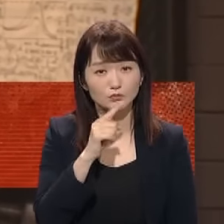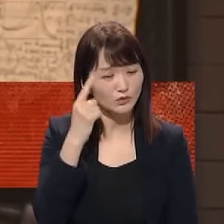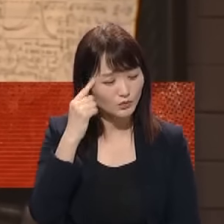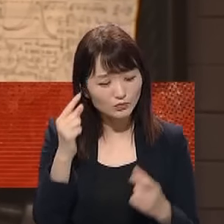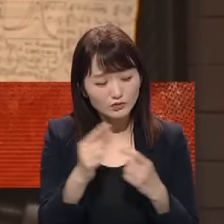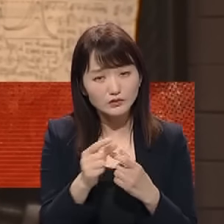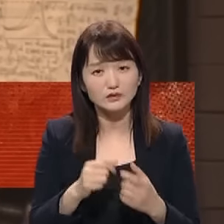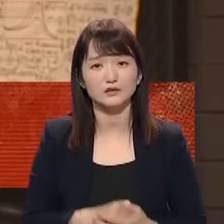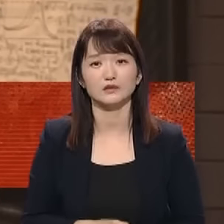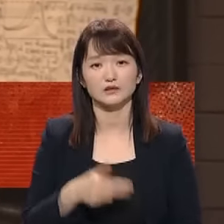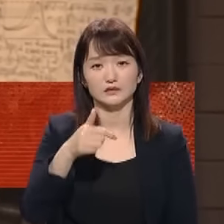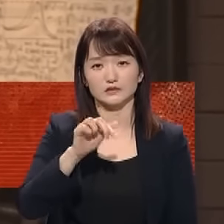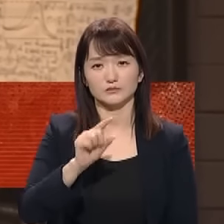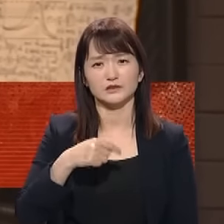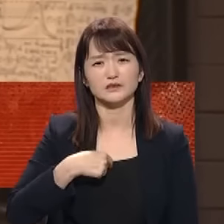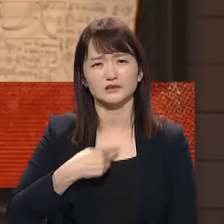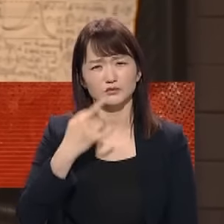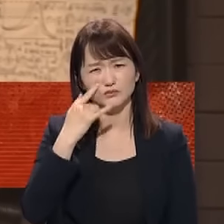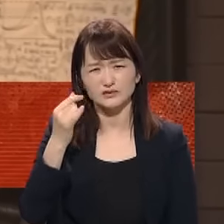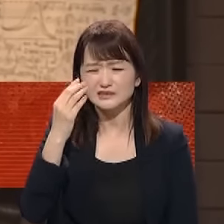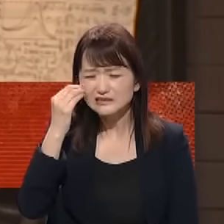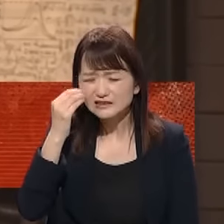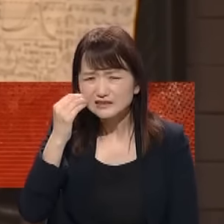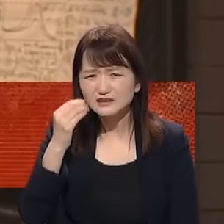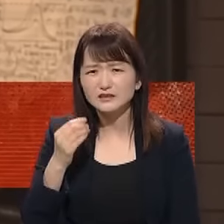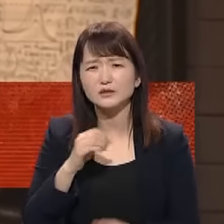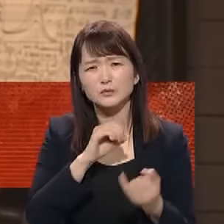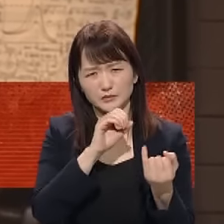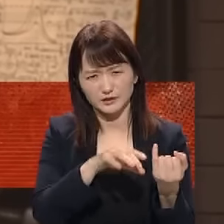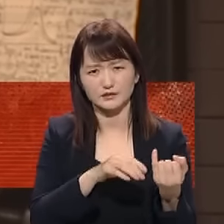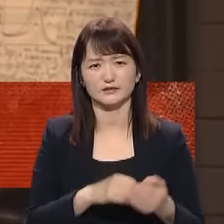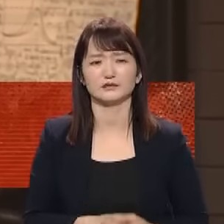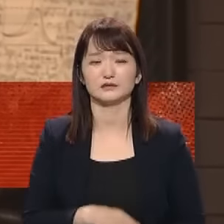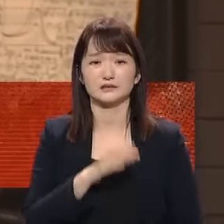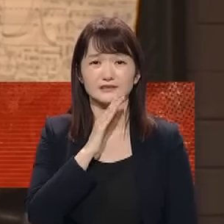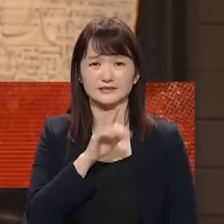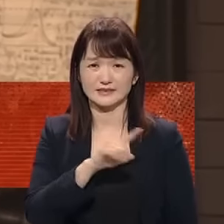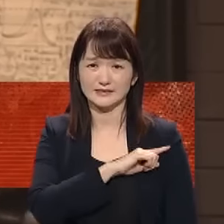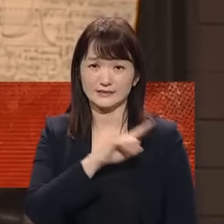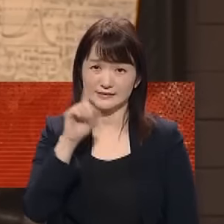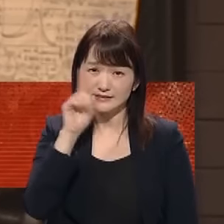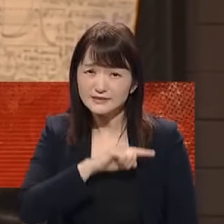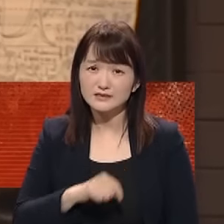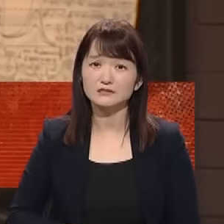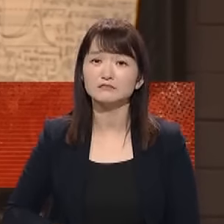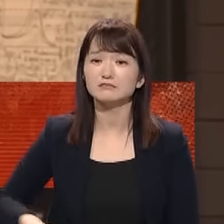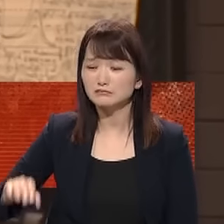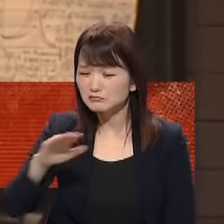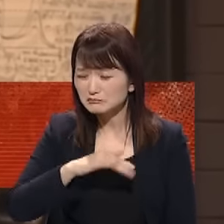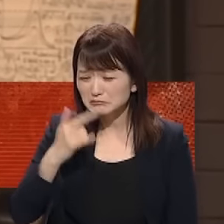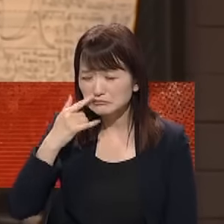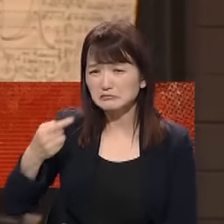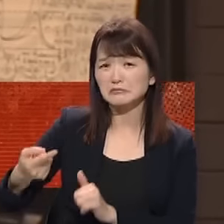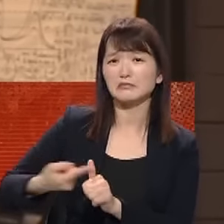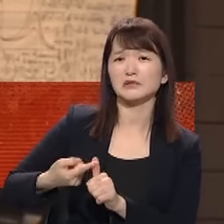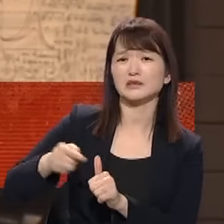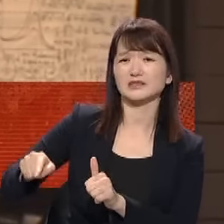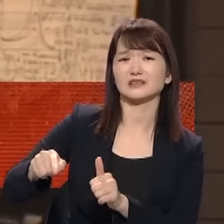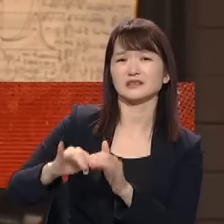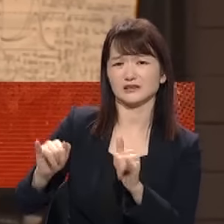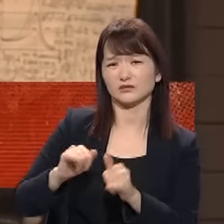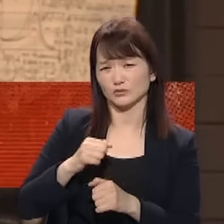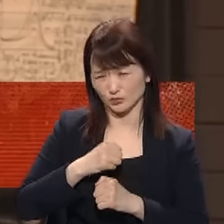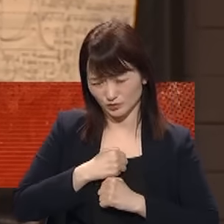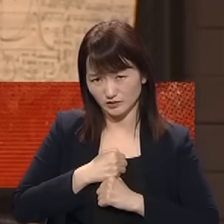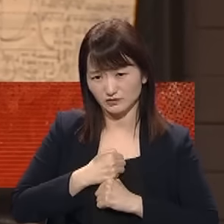야, 지훈 씨도 자기네 부모님 이상하다고 맞장구 치잖아. 진짜 최악은 우리 부모님 욕하지 마. 그런 놈들 조심해야